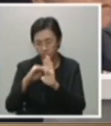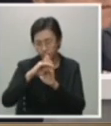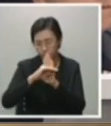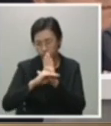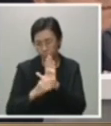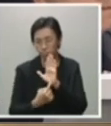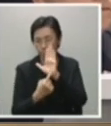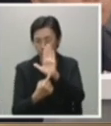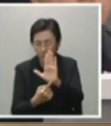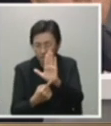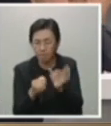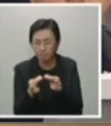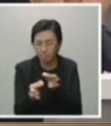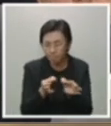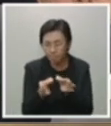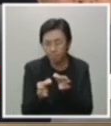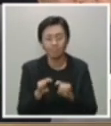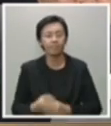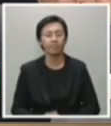มาดังนี้ครับ